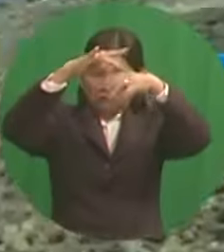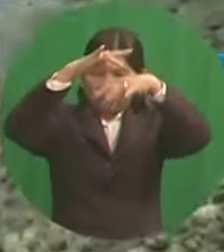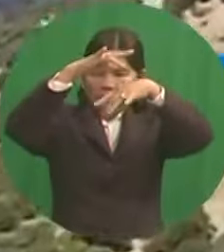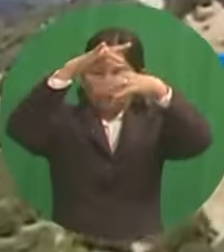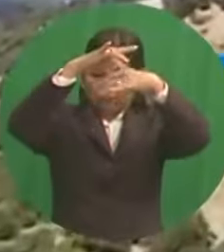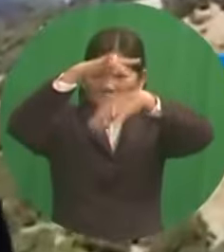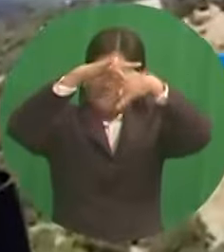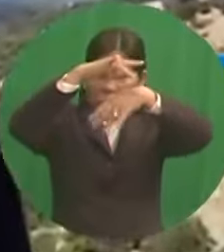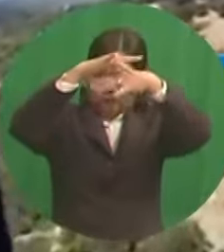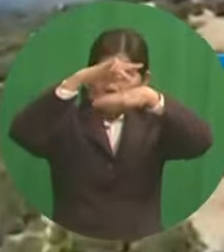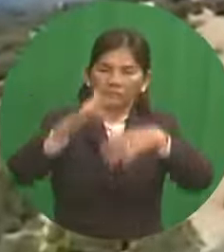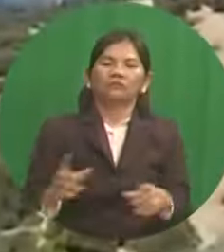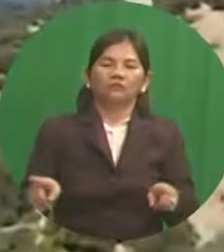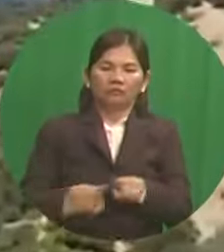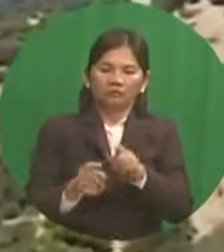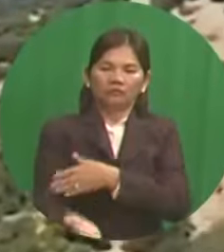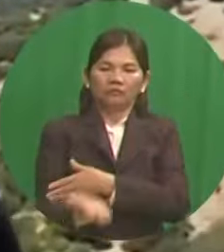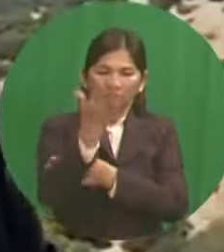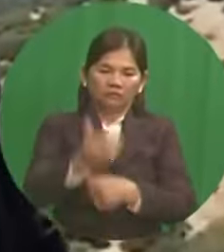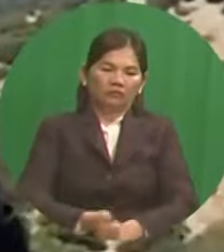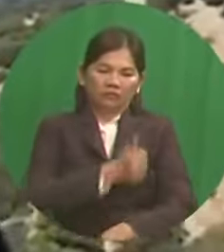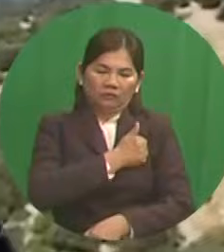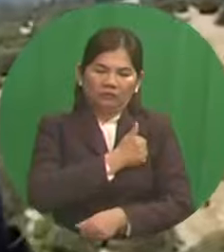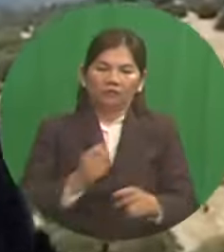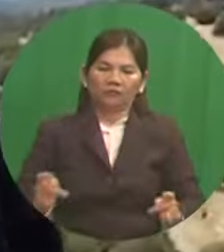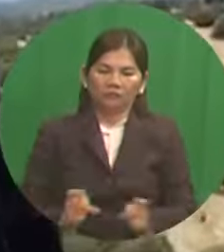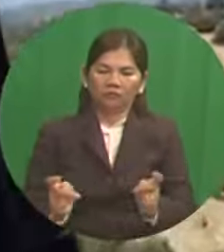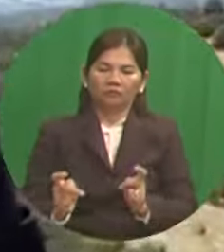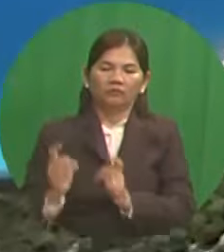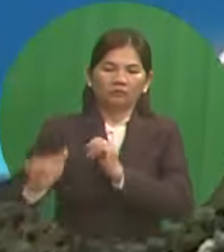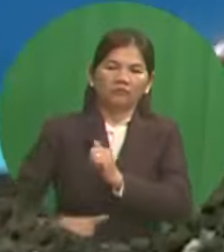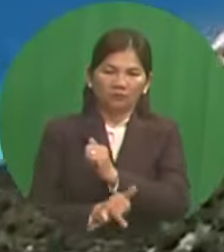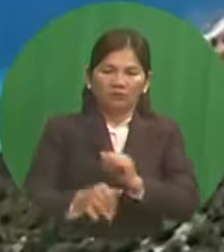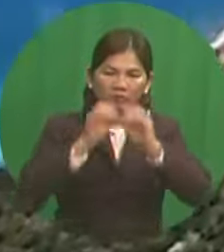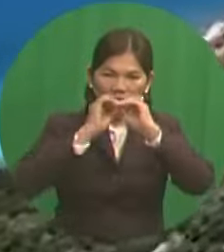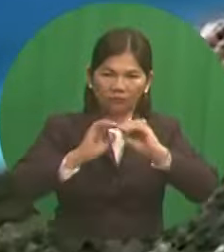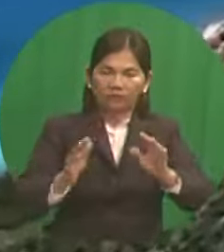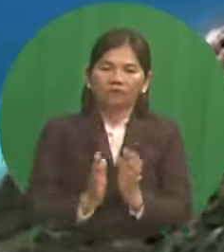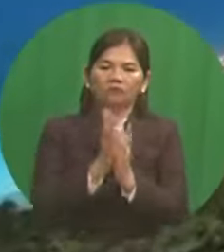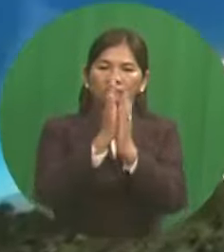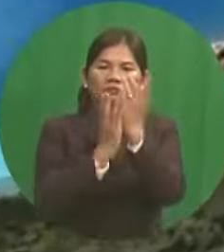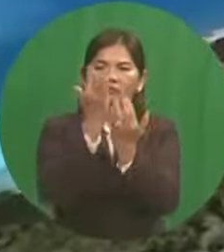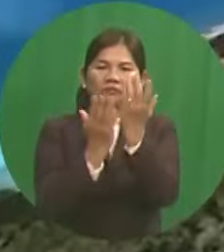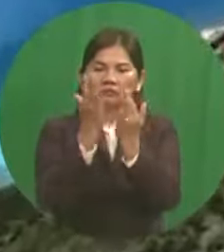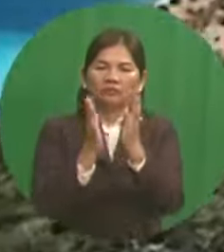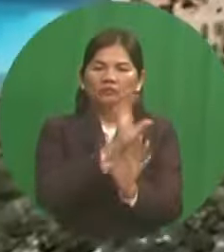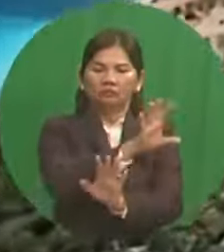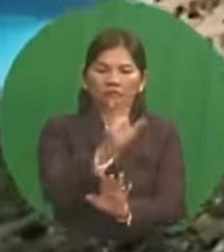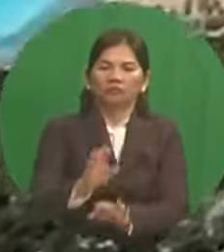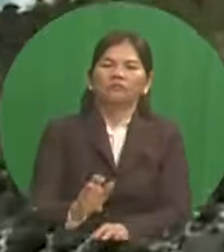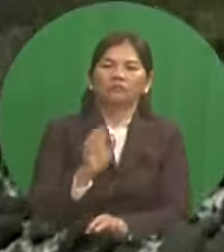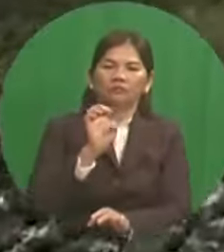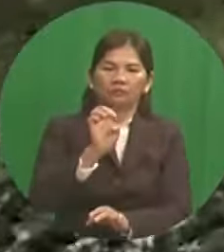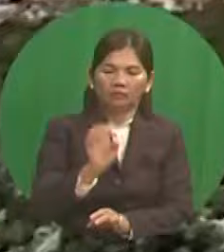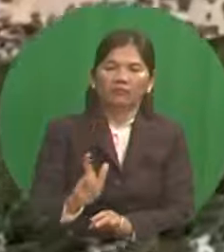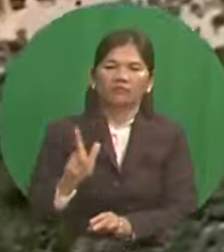ភ្លើងនៅព្រឹកថ្ងៃដដែលនោះដែរក្រសួងរុក្ខាប្រមាញ់និងកសិកម្មបានប្រកាសថាភ្លើងបានឆាបឆេះនៅក្នុងខេត្តអ៊ីស្មៀ